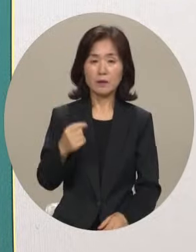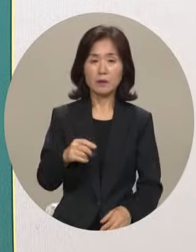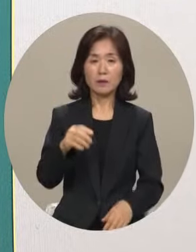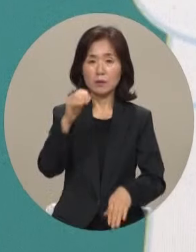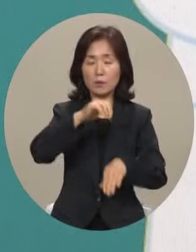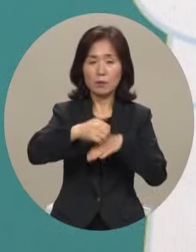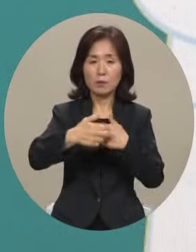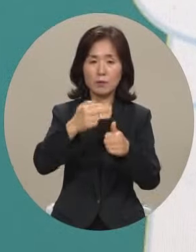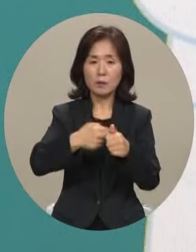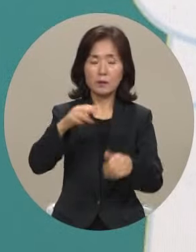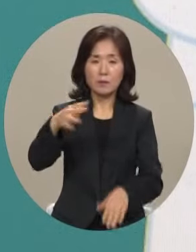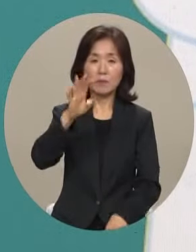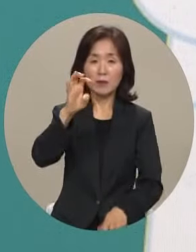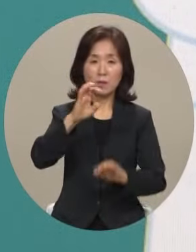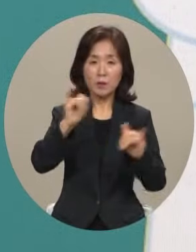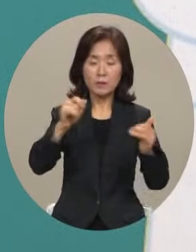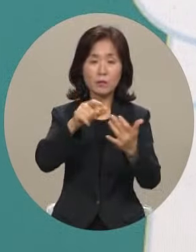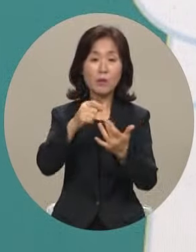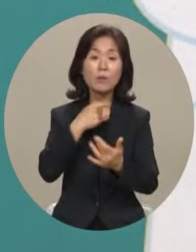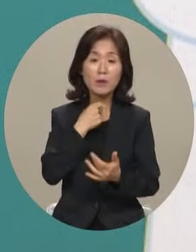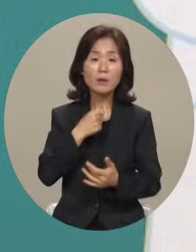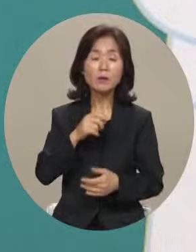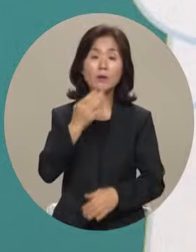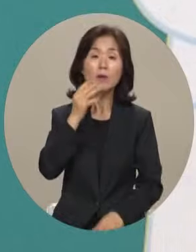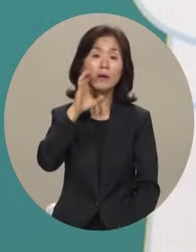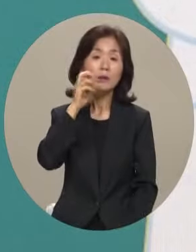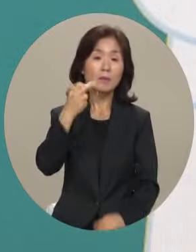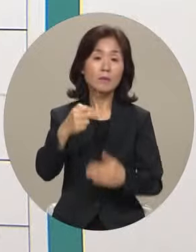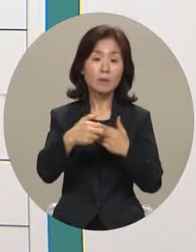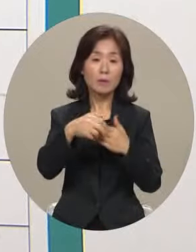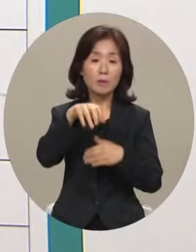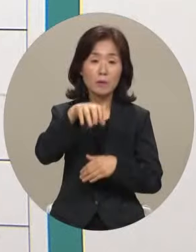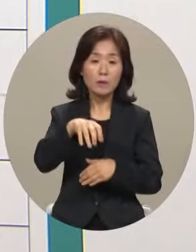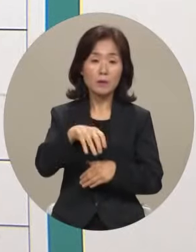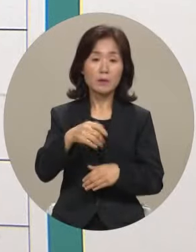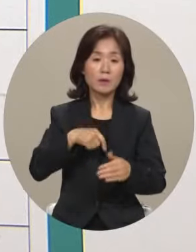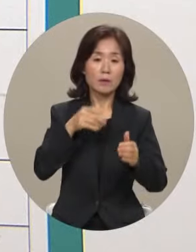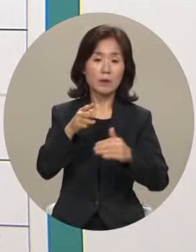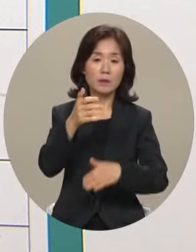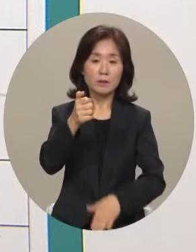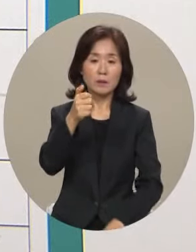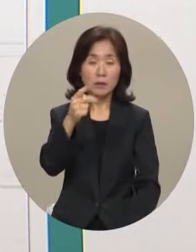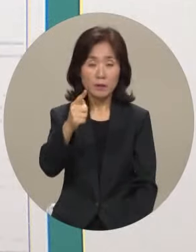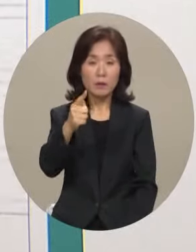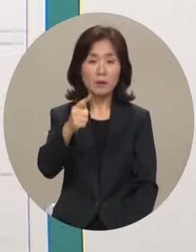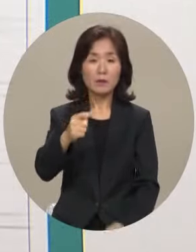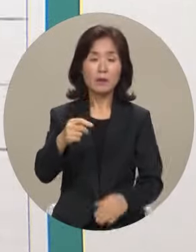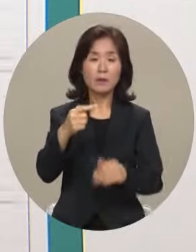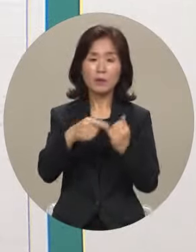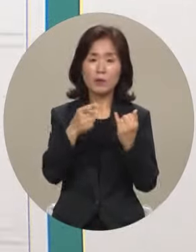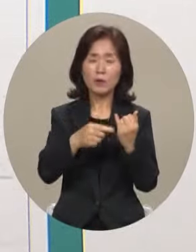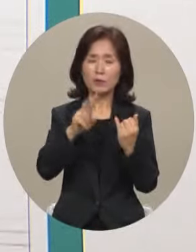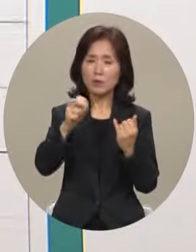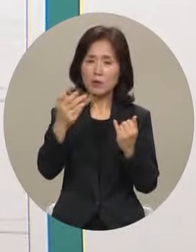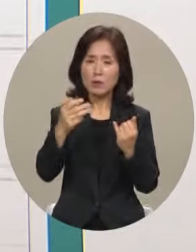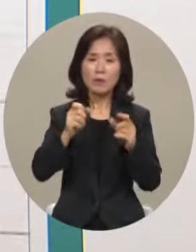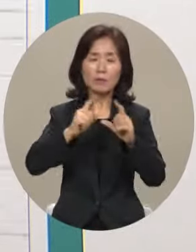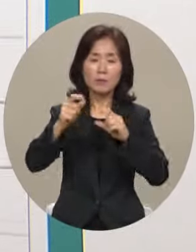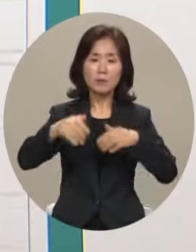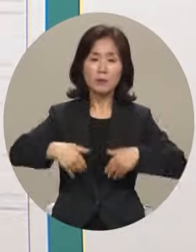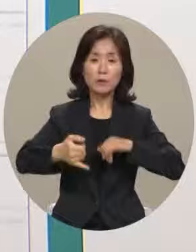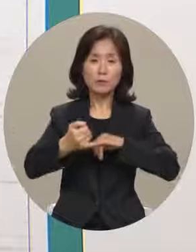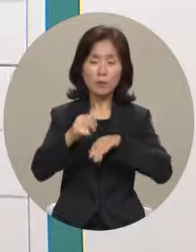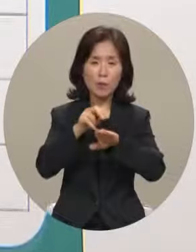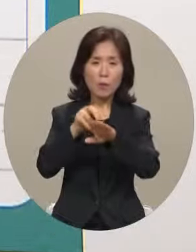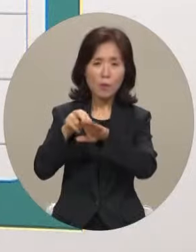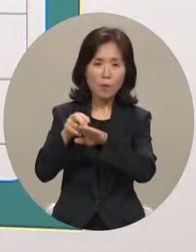400만명을 채용하려 했던 서울 아산병원 내과 신명 부인과 28명 등 대부분 필수 진료